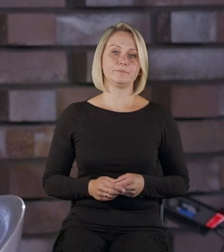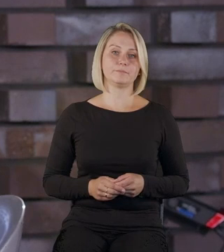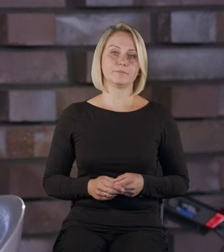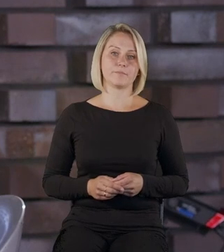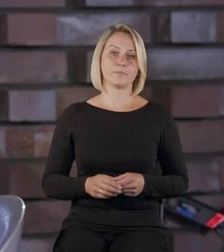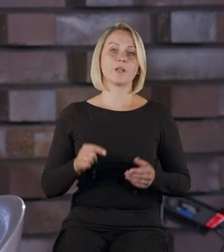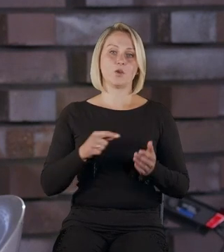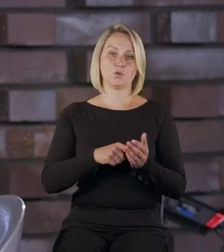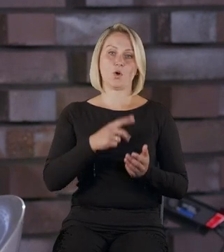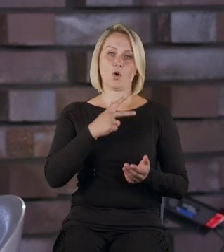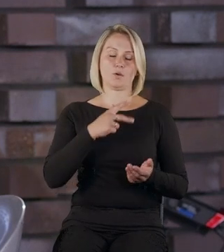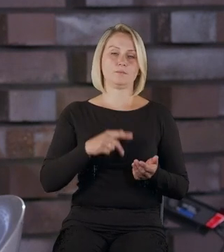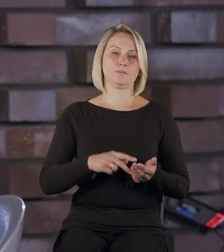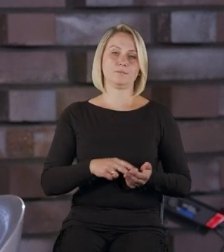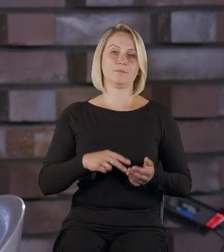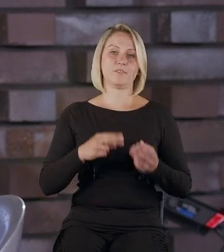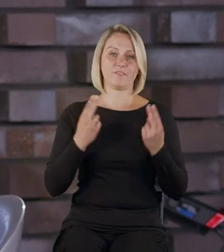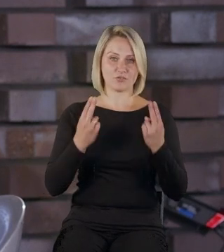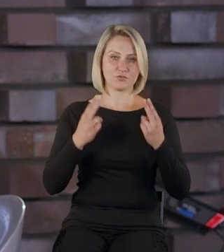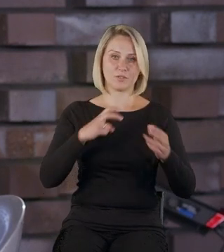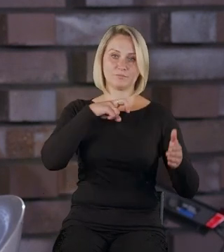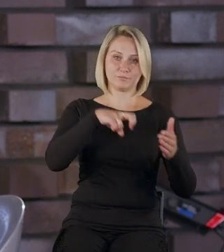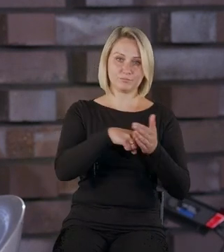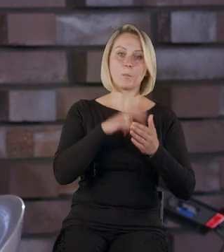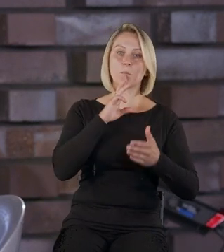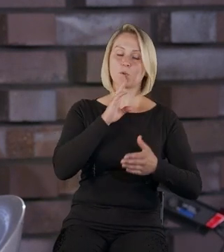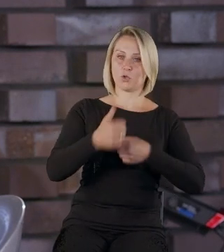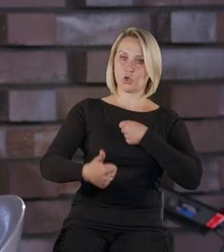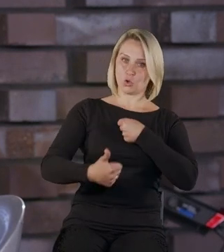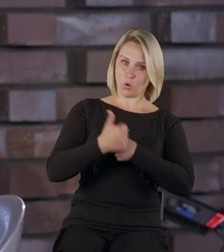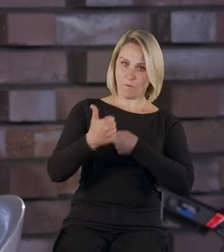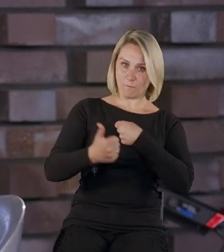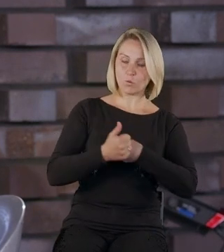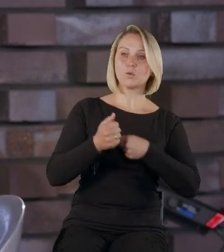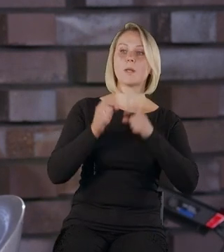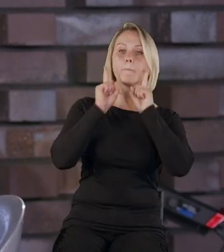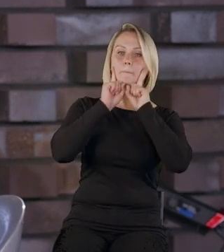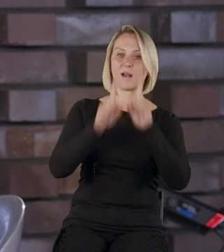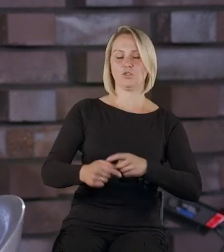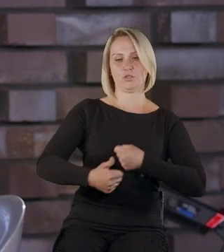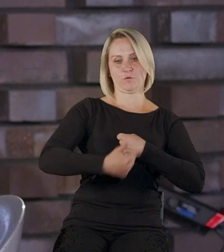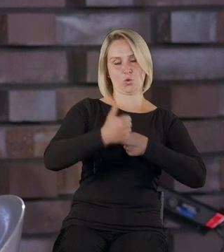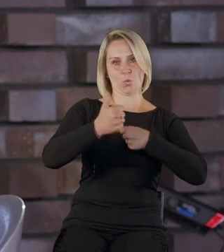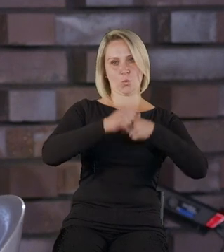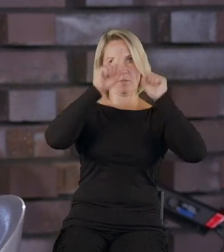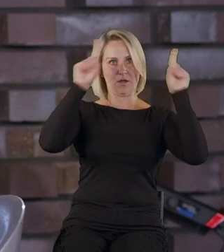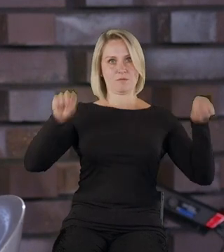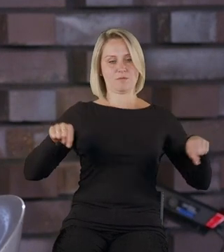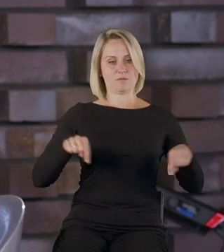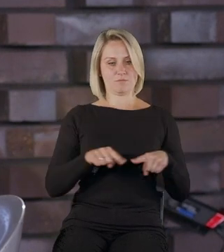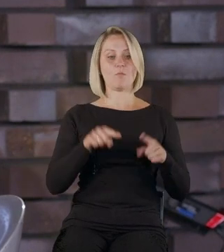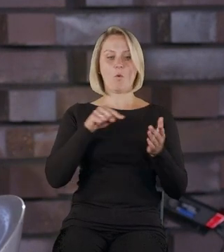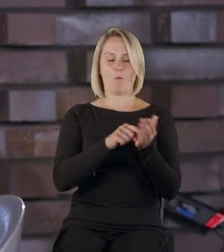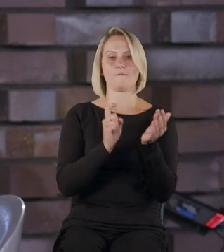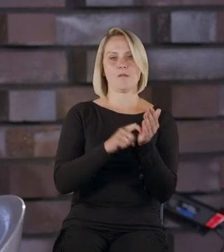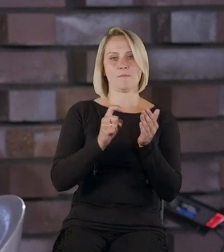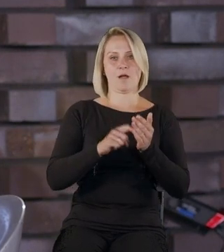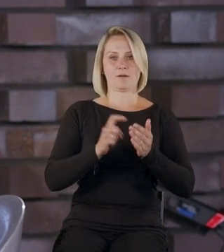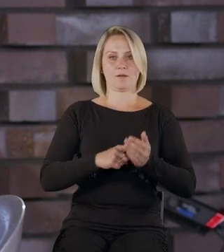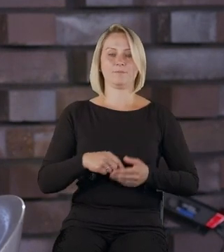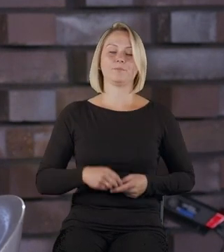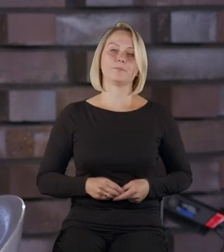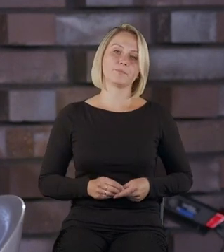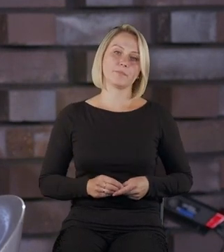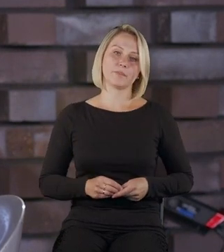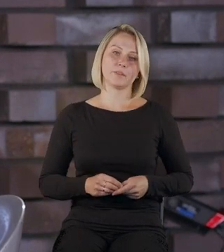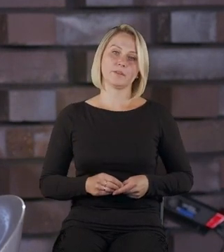to poświadczenie jest to udowodnienie, że dokument jest autentyczny i tego uczelnia również wymaga. Co